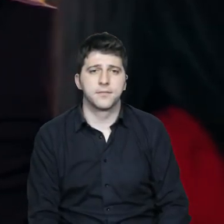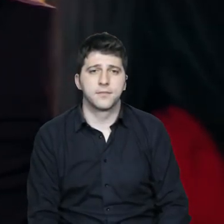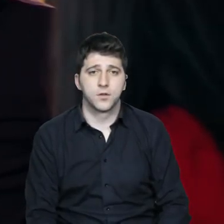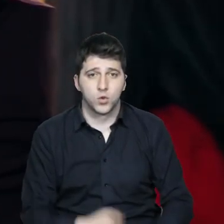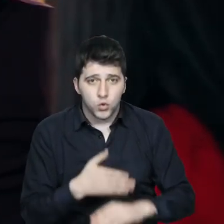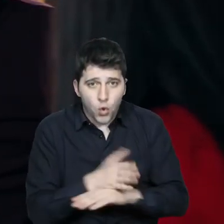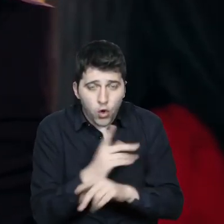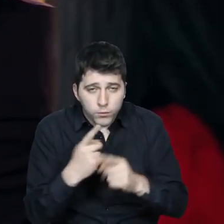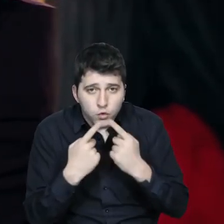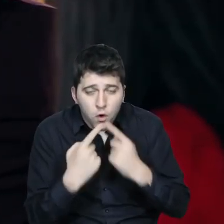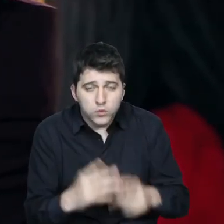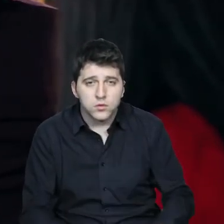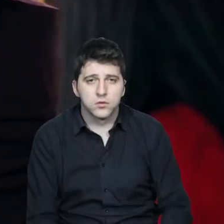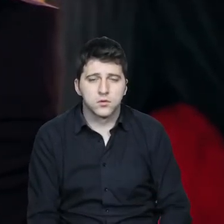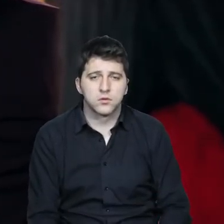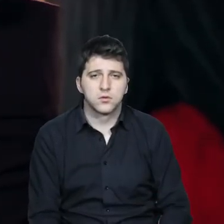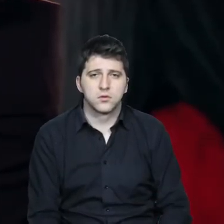Doğru mu söylüyorsun?